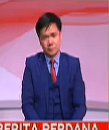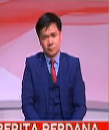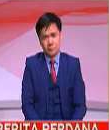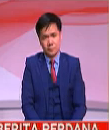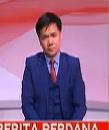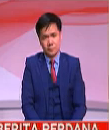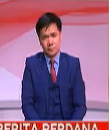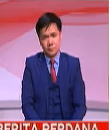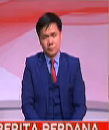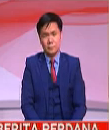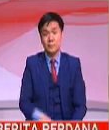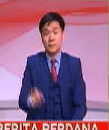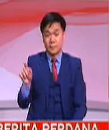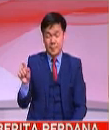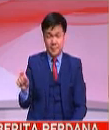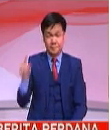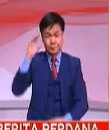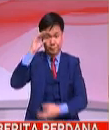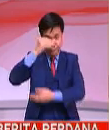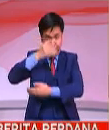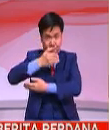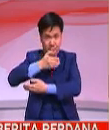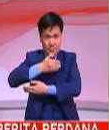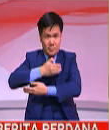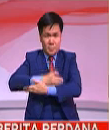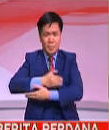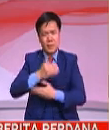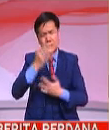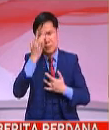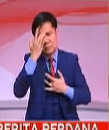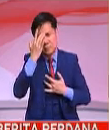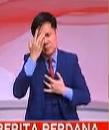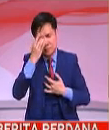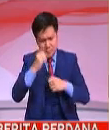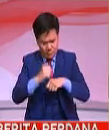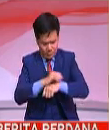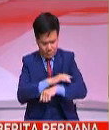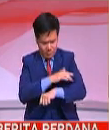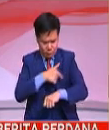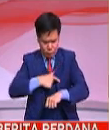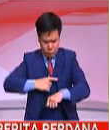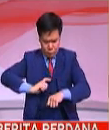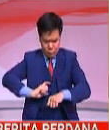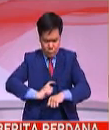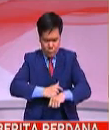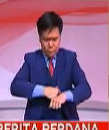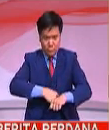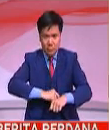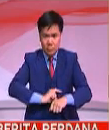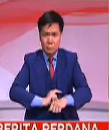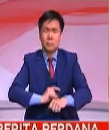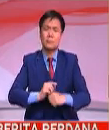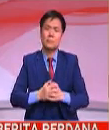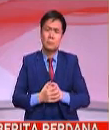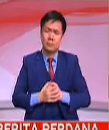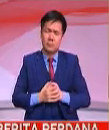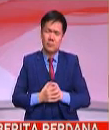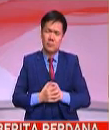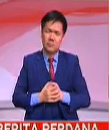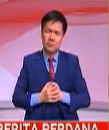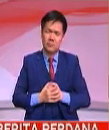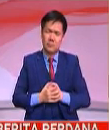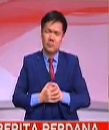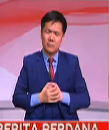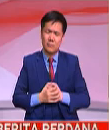Sebabkan penyakit dia iaitu kanser usus tahap 4, tiroid.